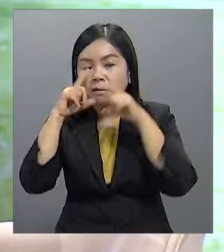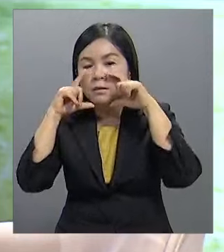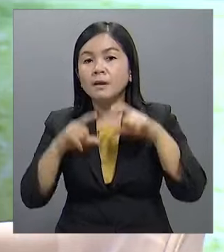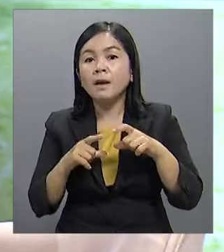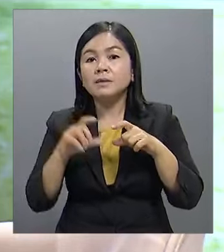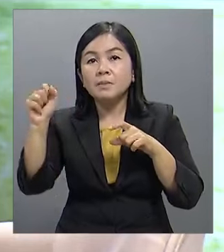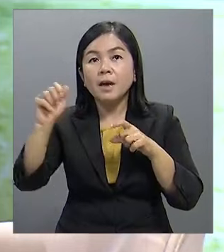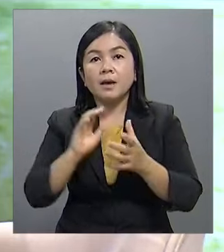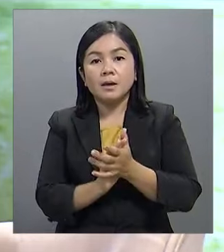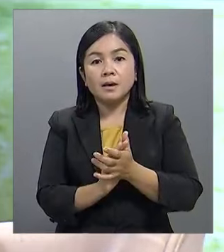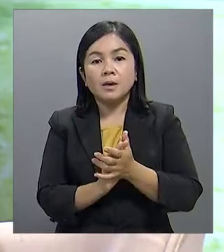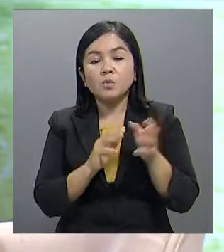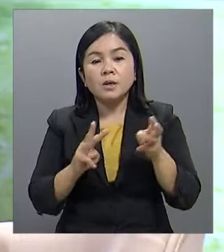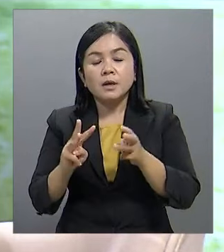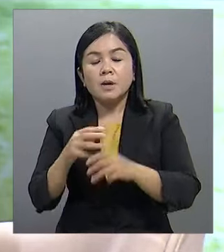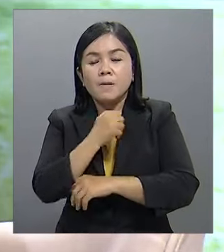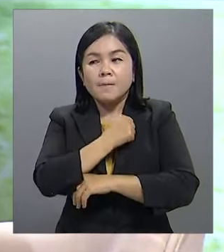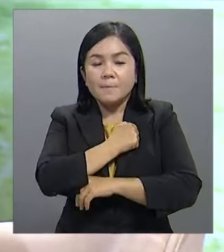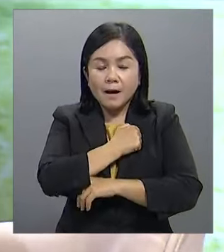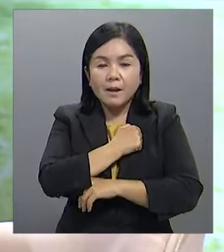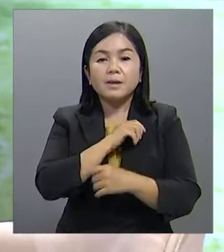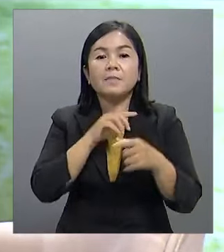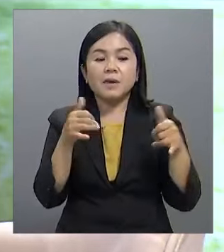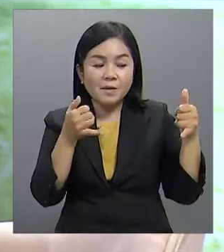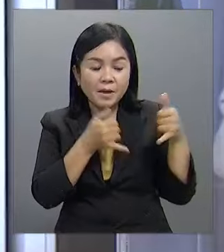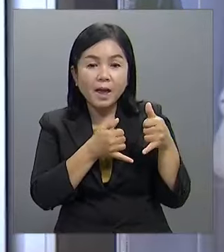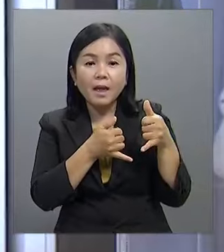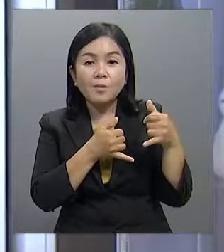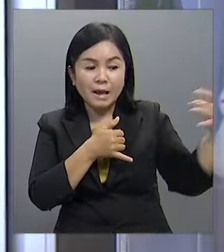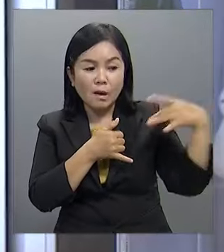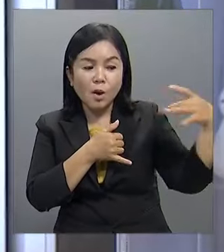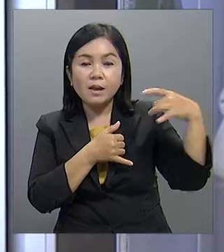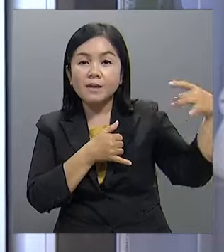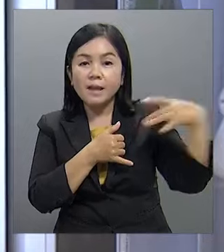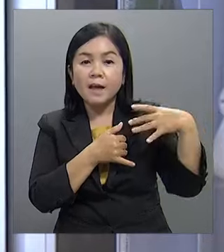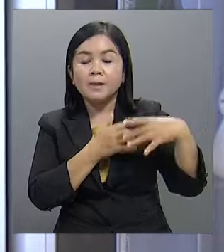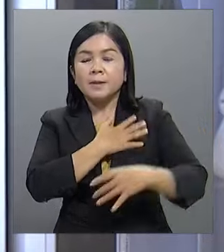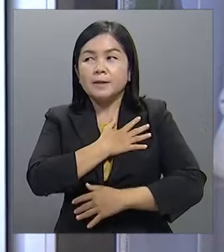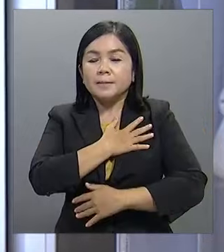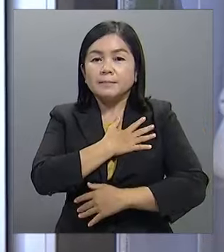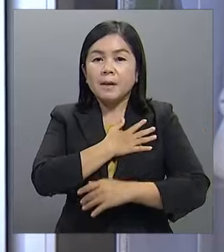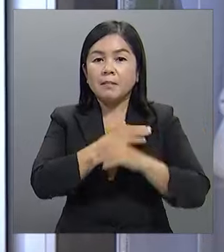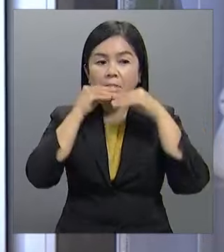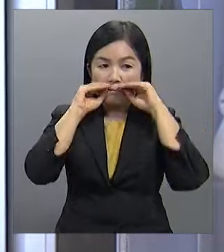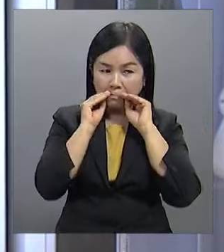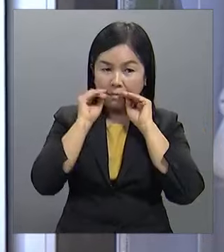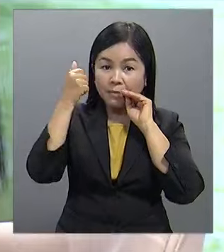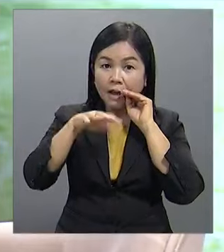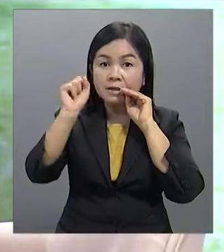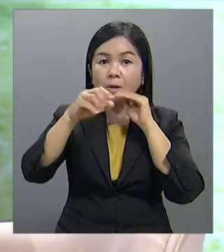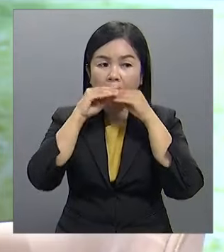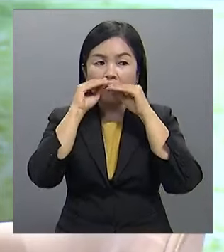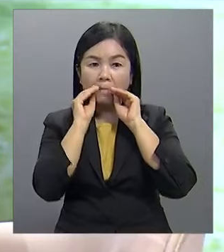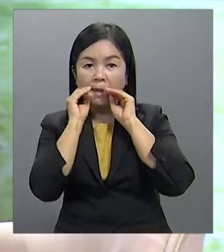ราข่มใจเวลาทำงานกับเพื่อนร่วมงานค่ะบางทีเวลาเขาแกล้งเราอย่างเงี้ยค่ะ คุณเก็บปากไม่ได้ใช่ไหมคะ คือจะคว่ำปากหรือจะมองบ